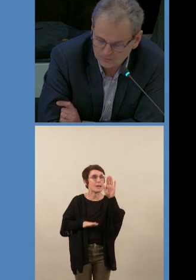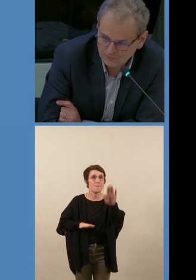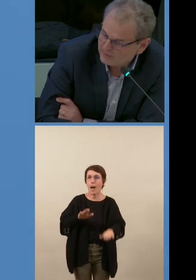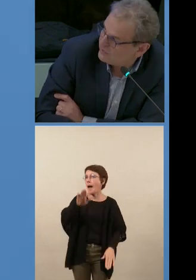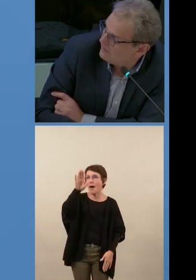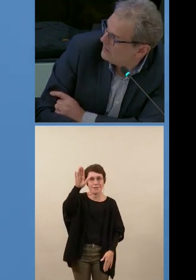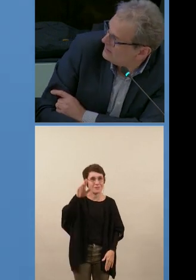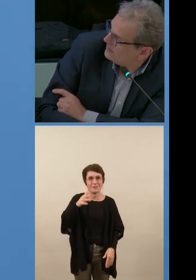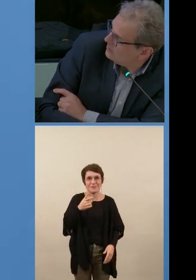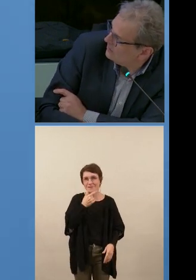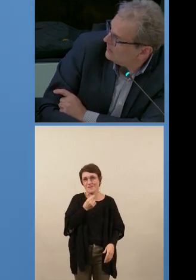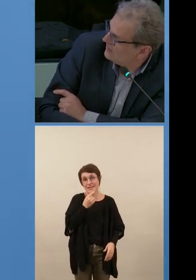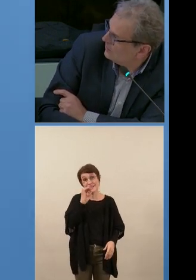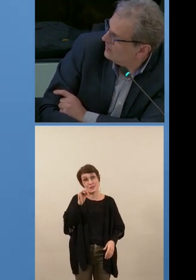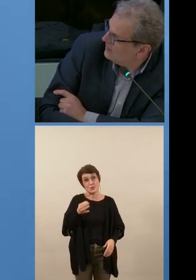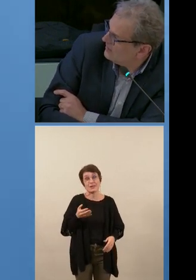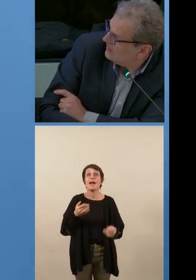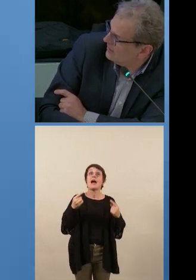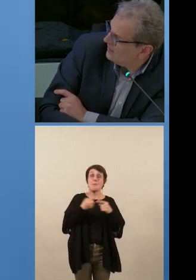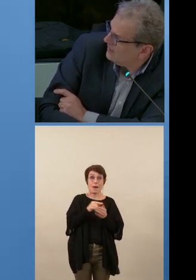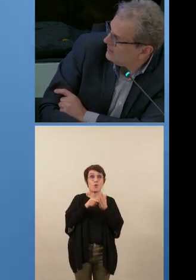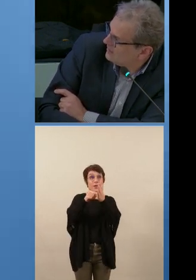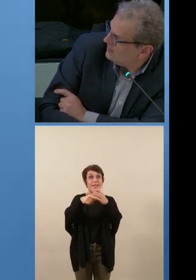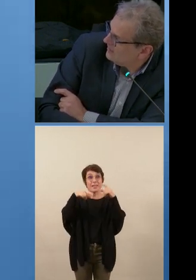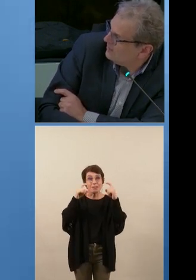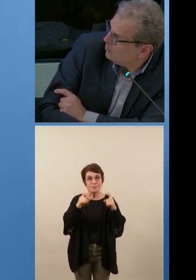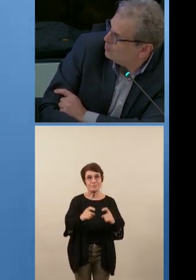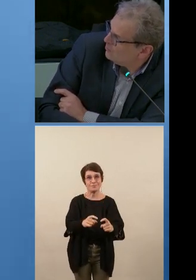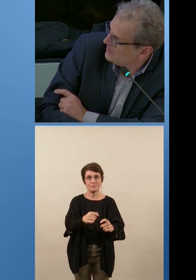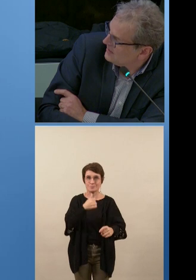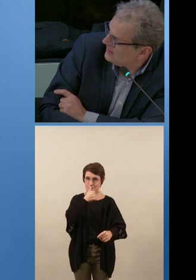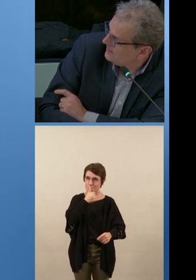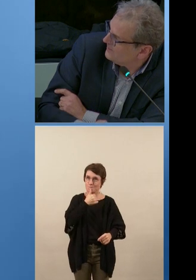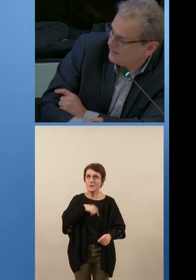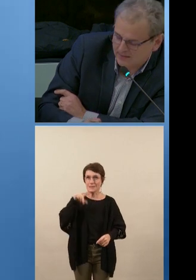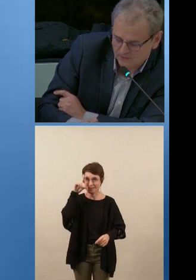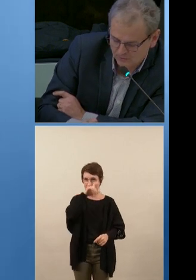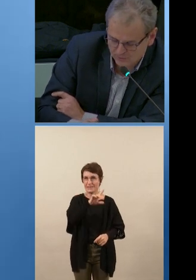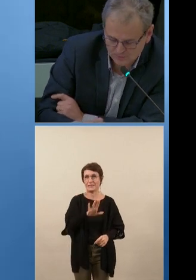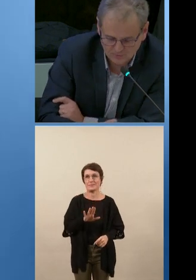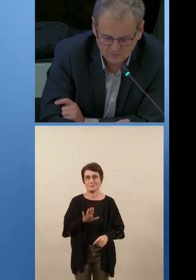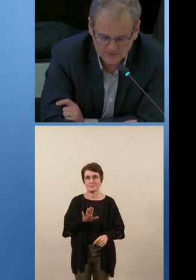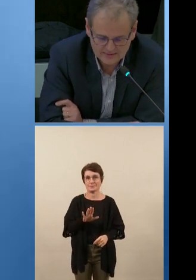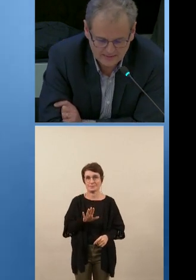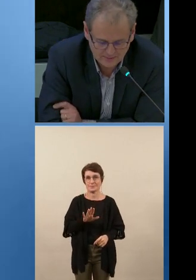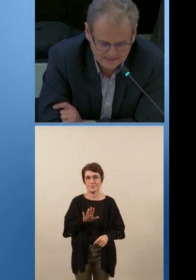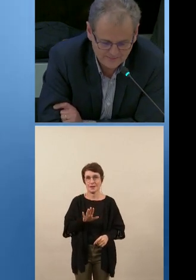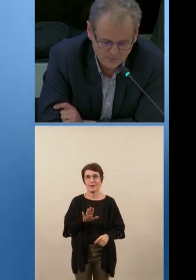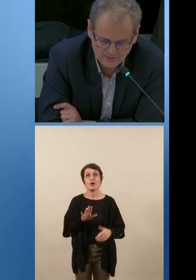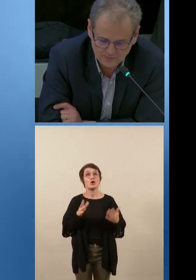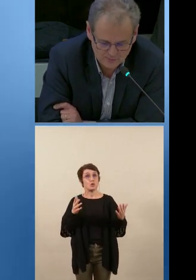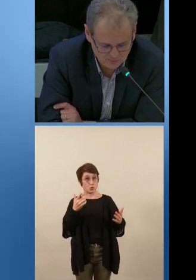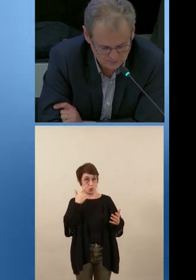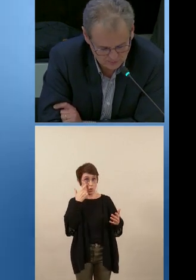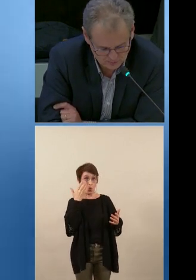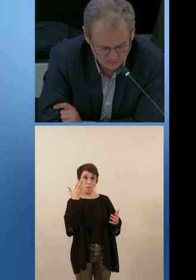pour toutes les municipalités de faire descendre la dette c'est beaucoup plus difficile et et donc on voit ce qu'il en est de